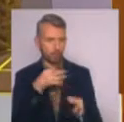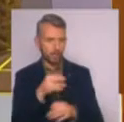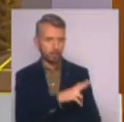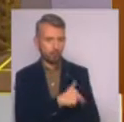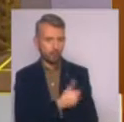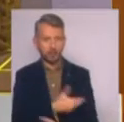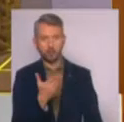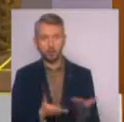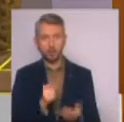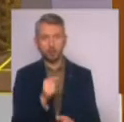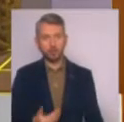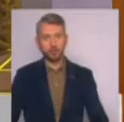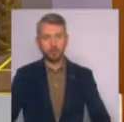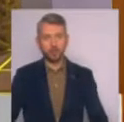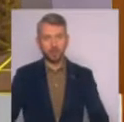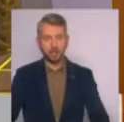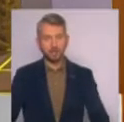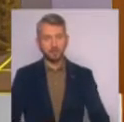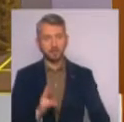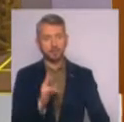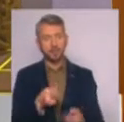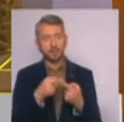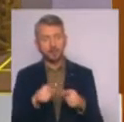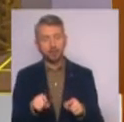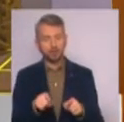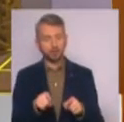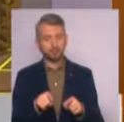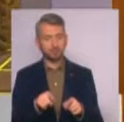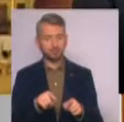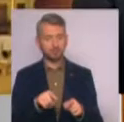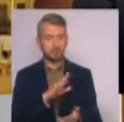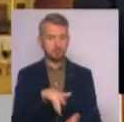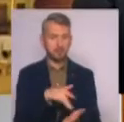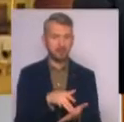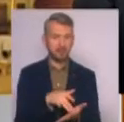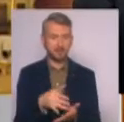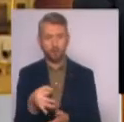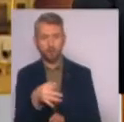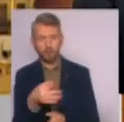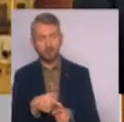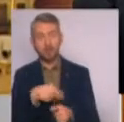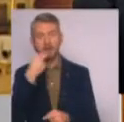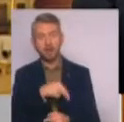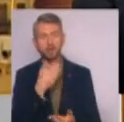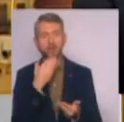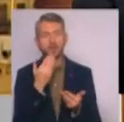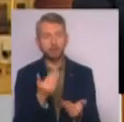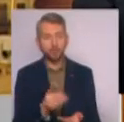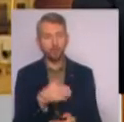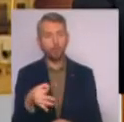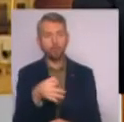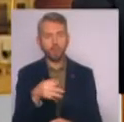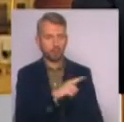поліклініку. Якщо ви живете в іншій адміністративній території, це краще звернутися в